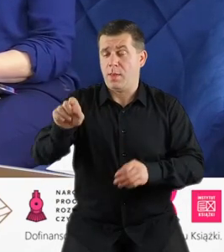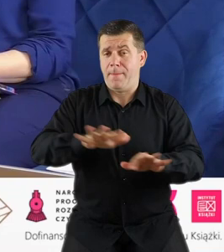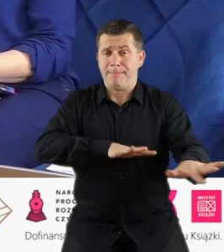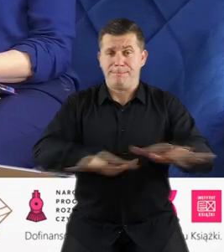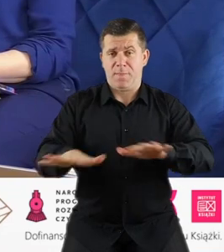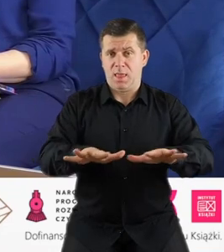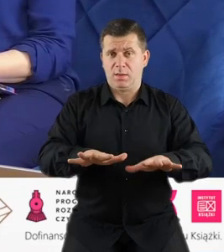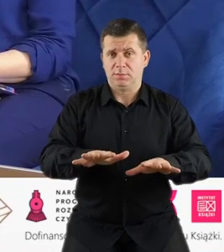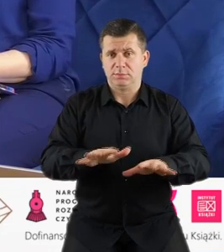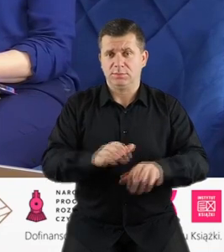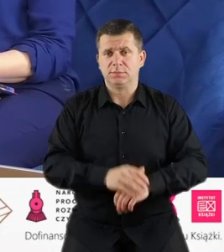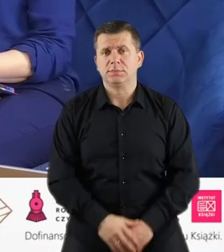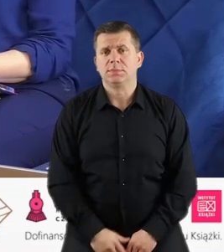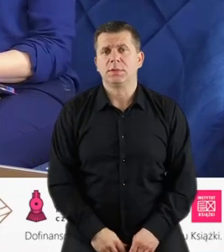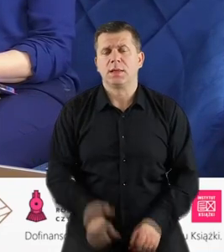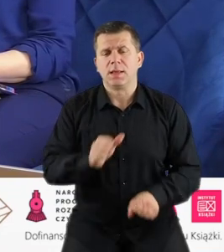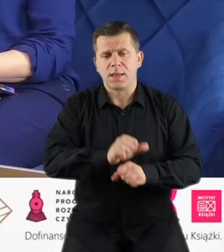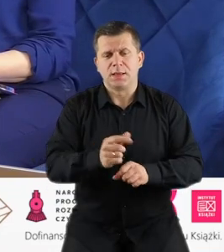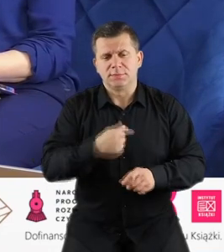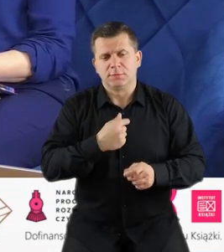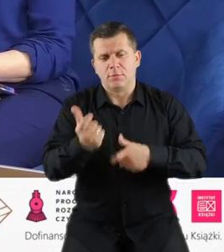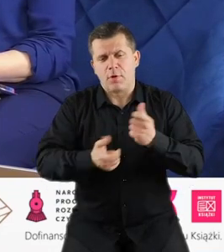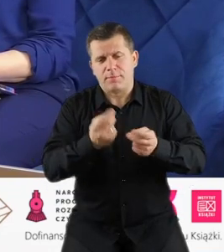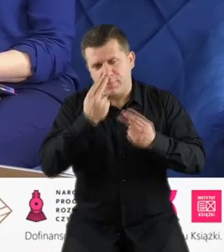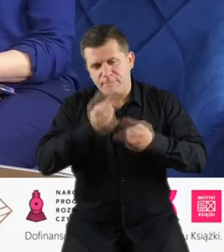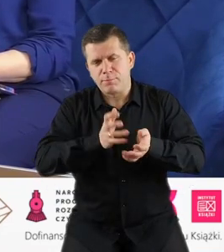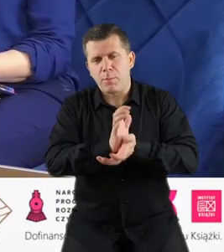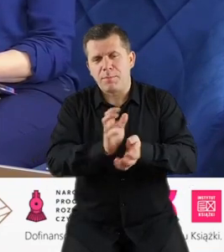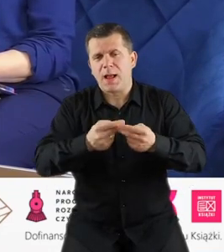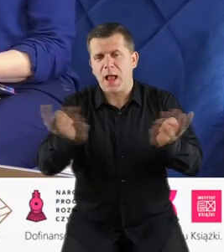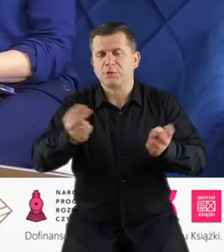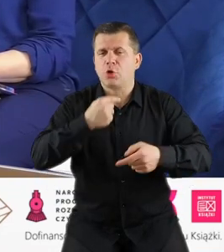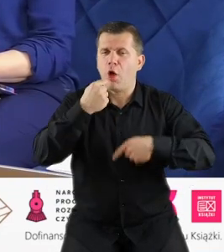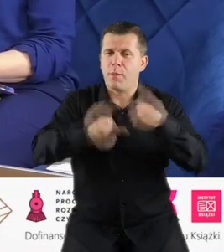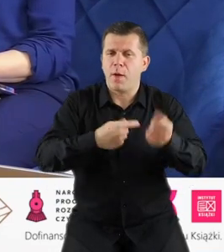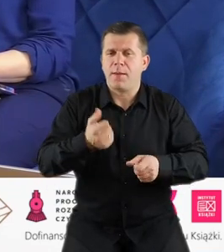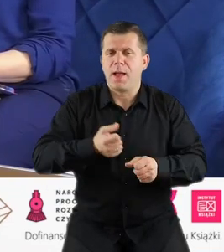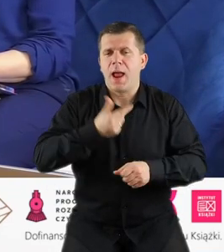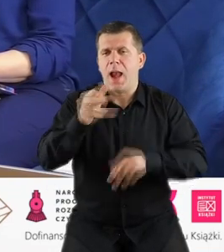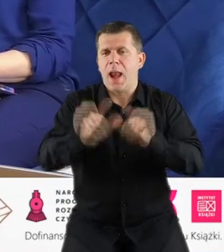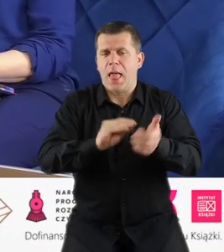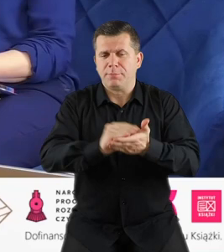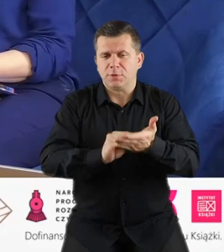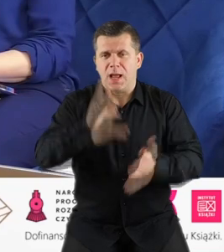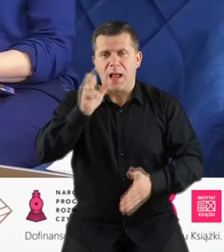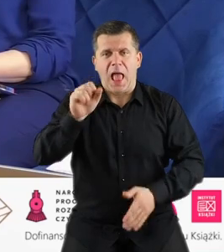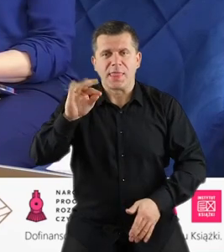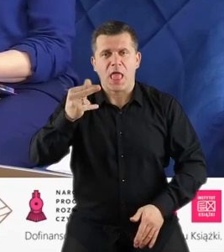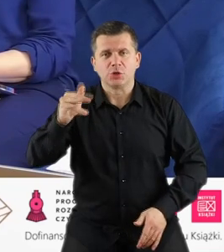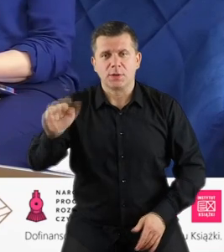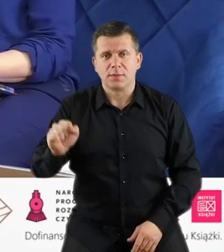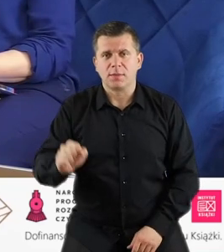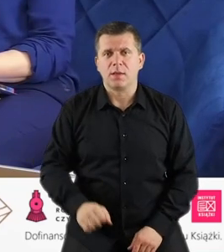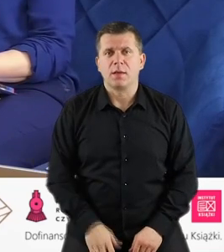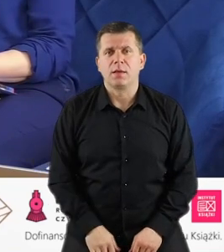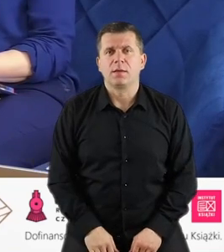są wydawane właśnie opowiadania. Przez kilka lat pisała Katarzyna